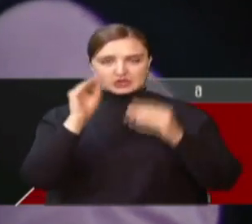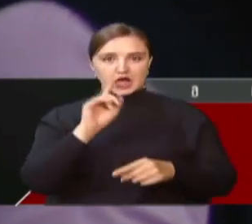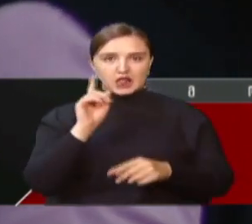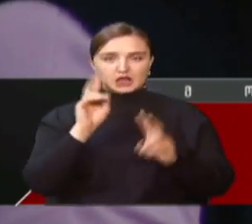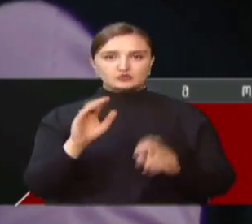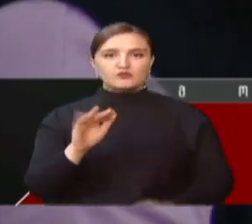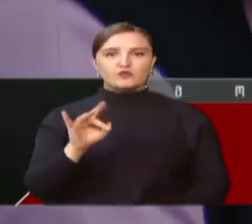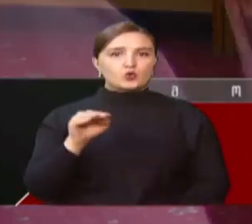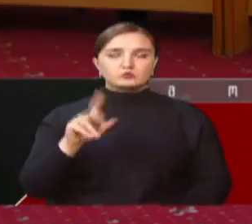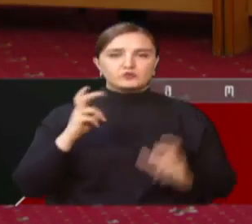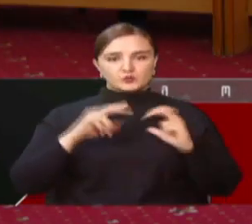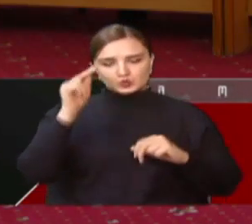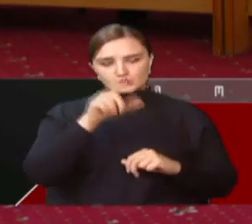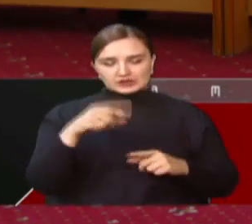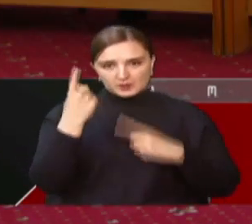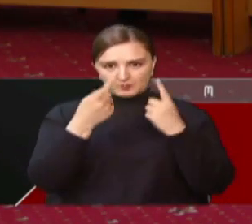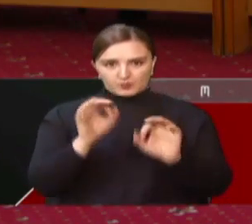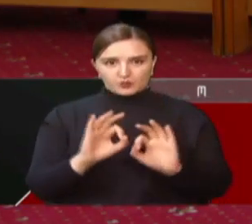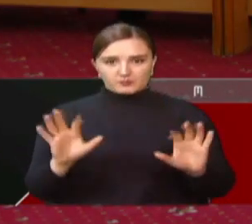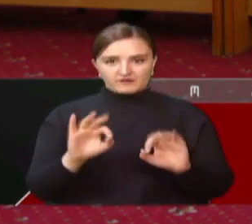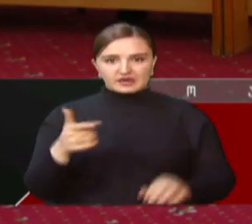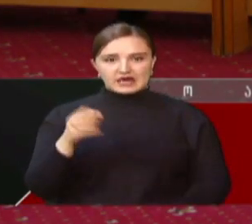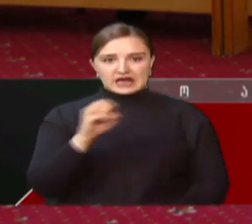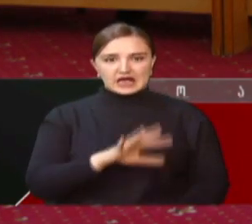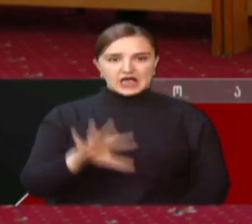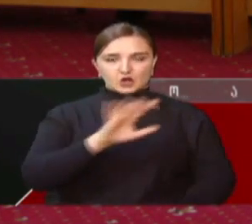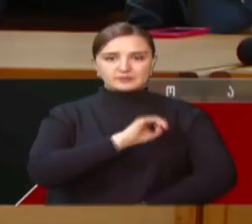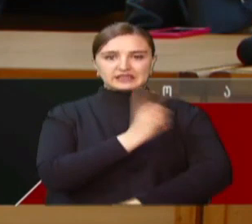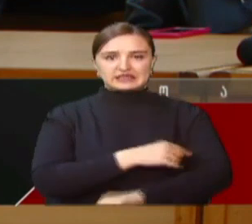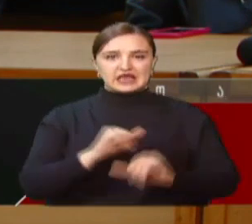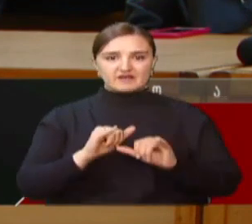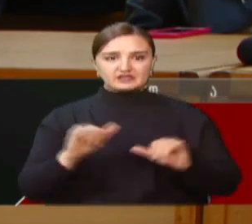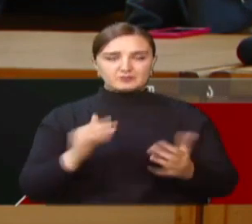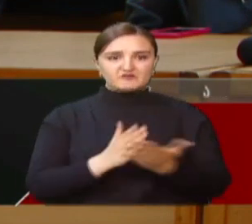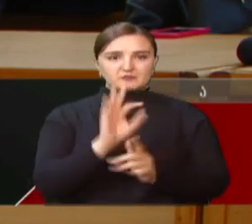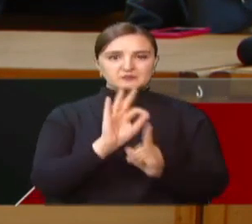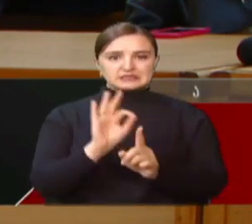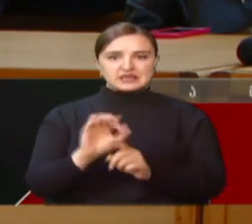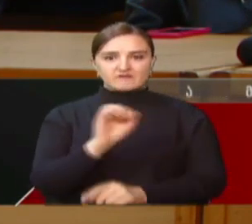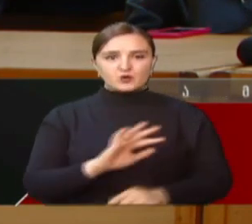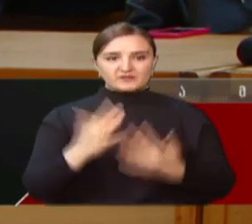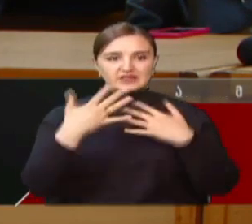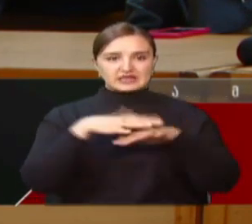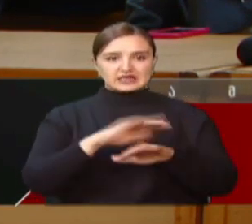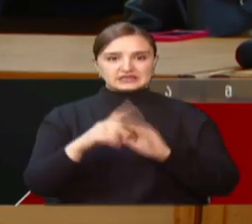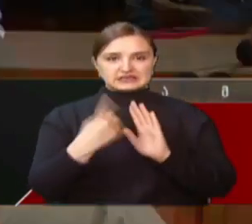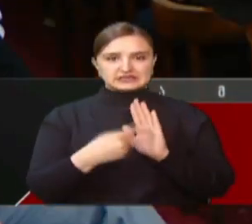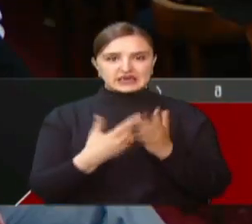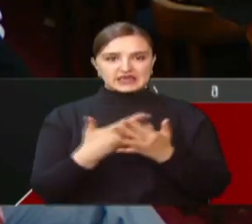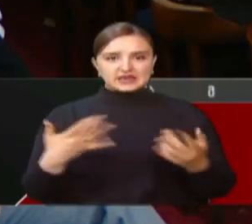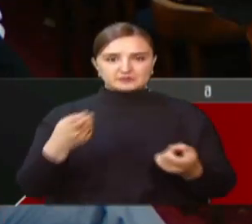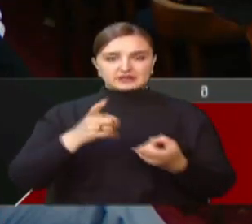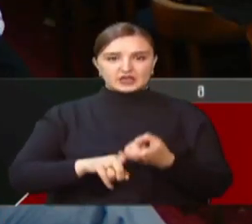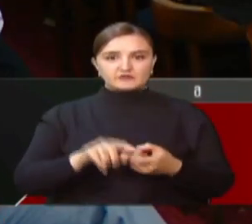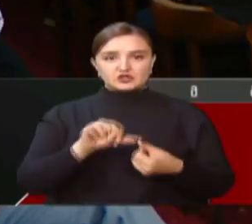ფორუმი მიზნად ისახავს სტუდენტების ინფორმირებულებას გაეროს მდგრადი განვითარების მიზნებსა და საქართველოს ევროპული ინტეგრაციის საკითხებთან დაკავშირებით. გარდა